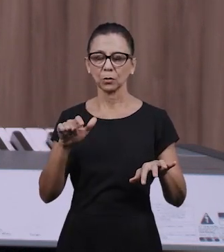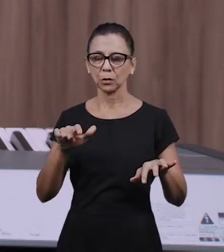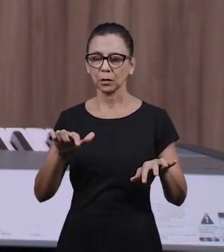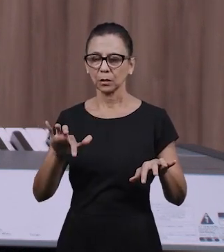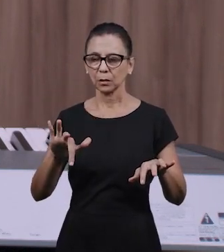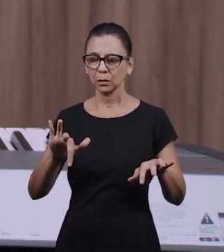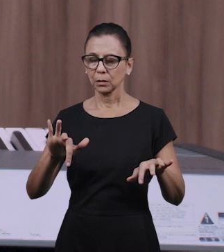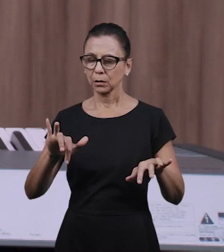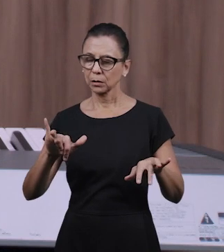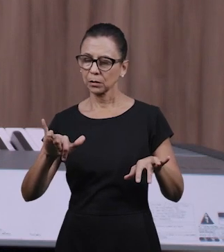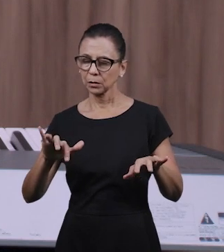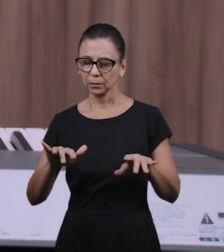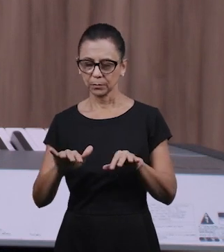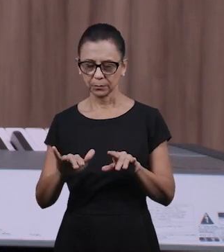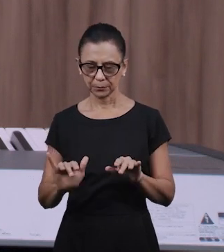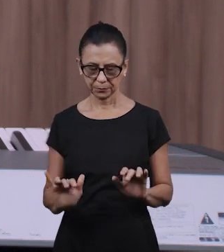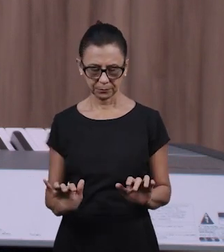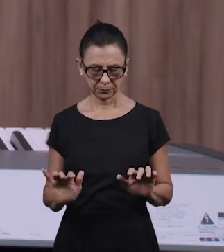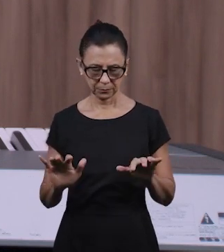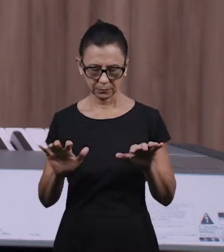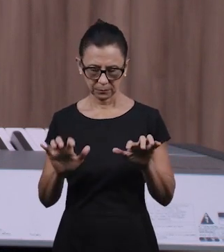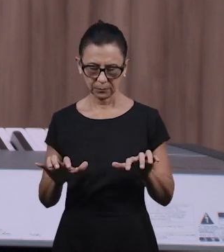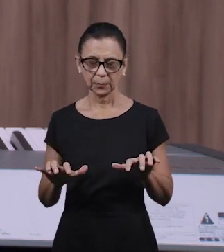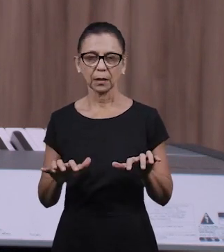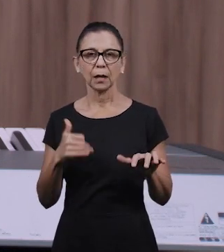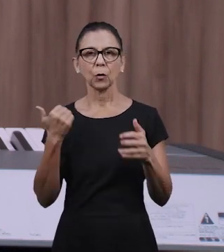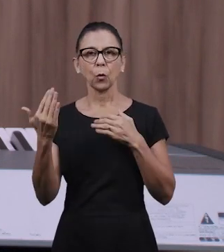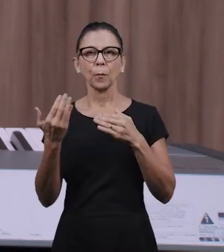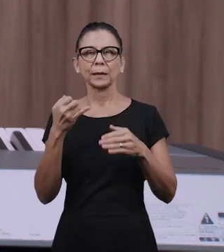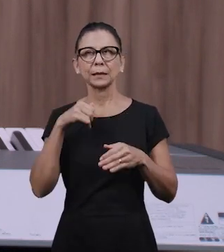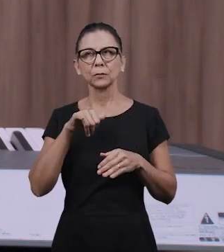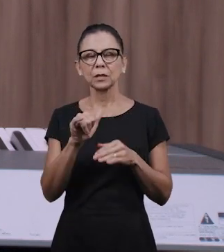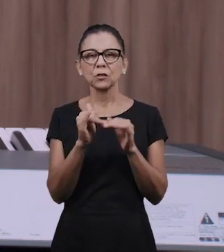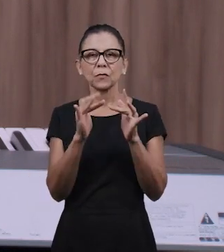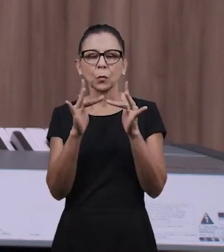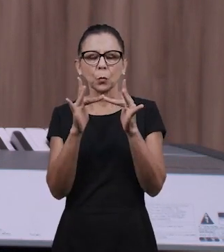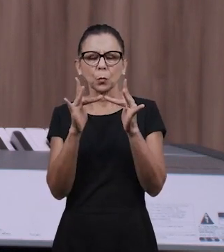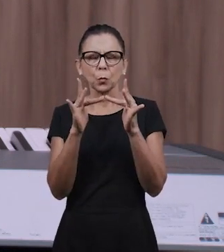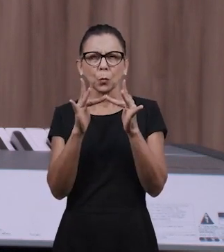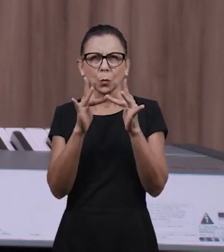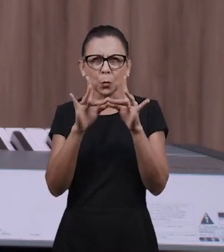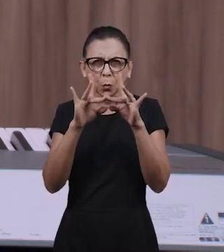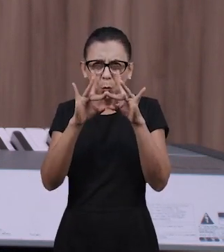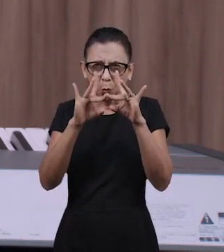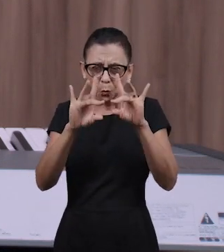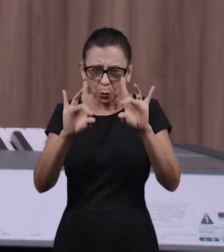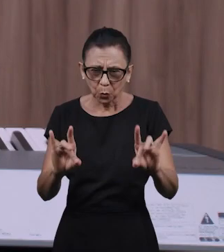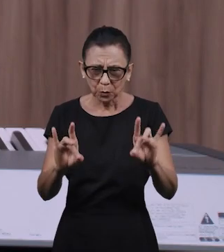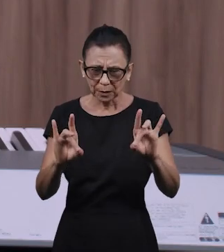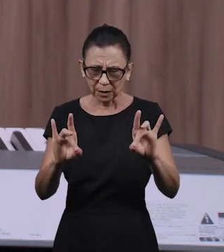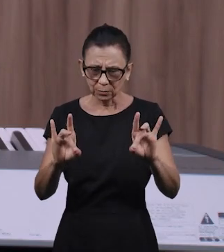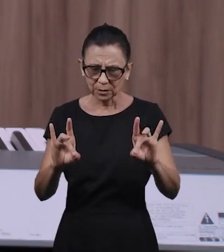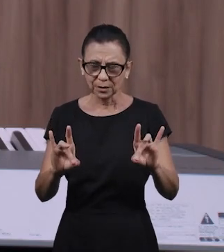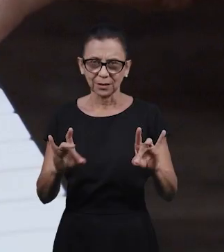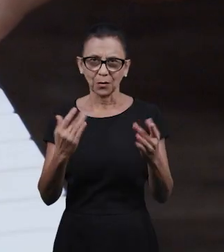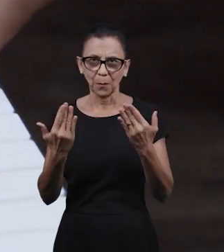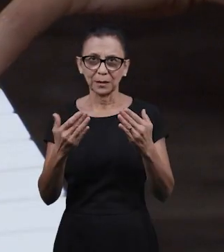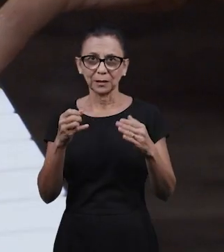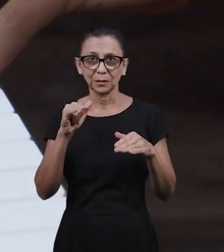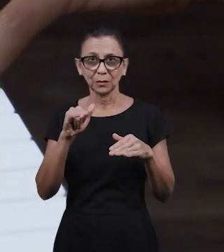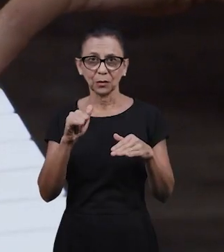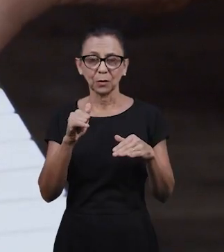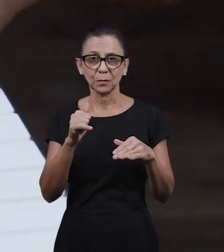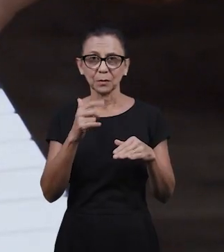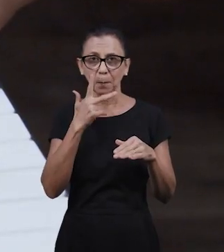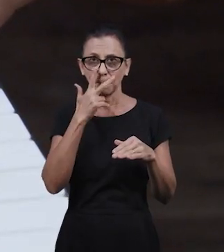être appuyée sur les touches. On ne peut pas jouer le Do et les autres doigts vers le haut. C'est comme